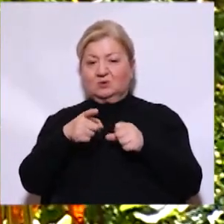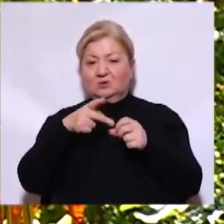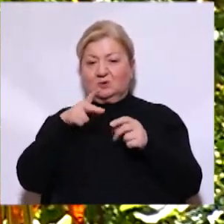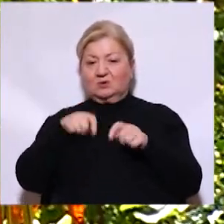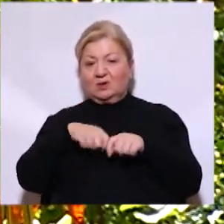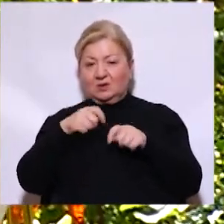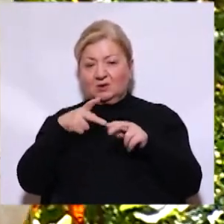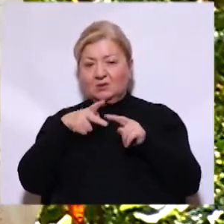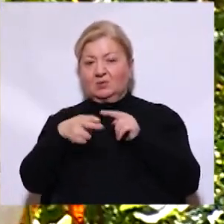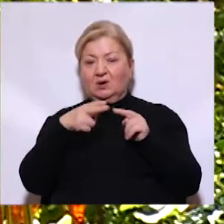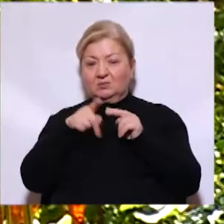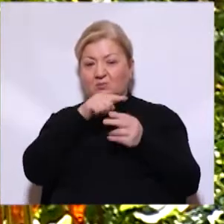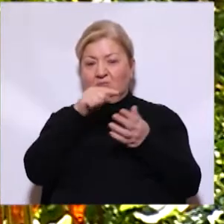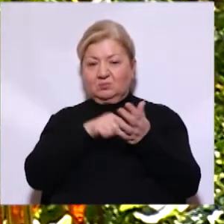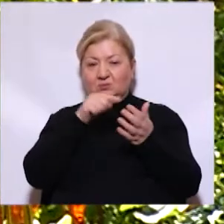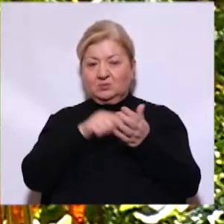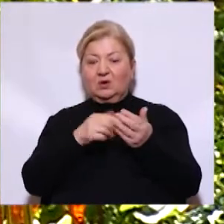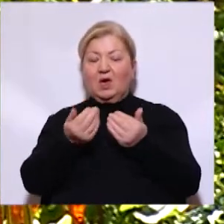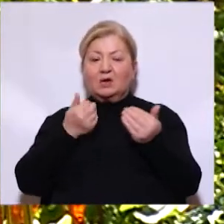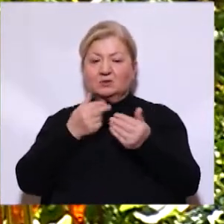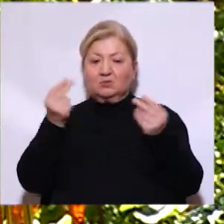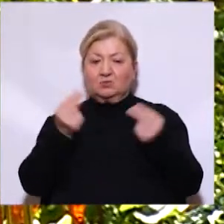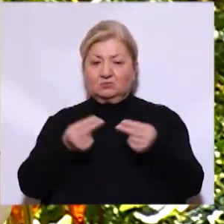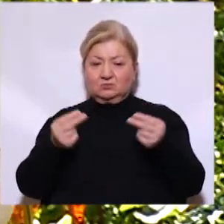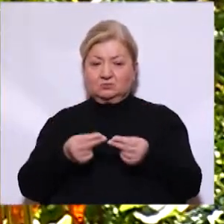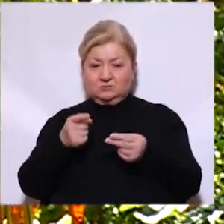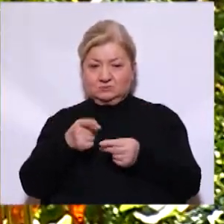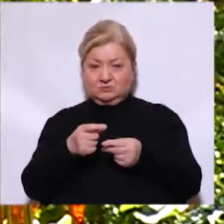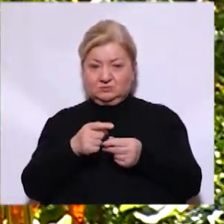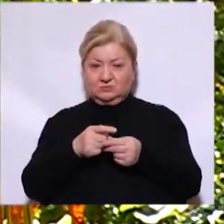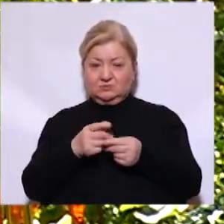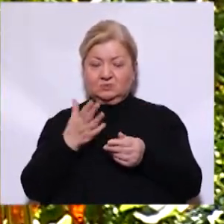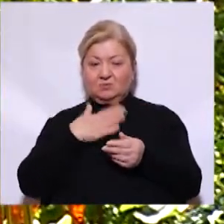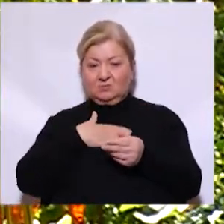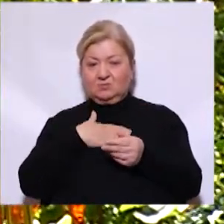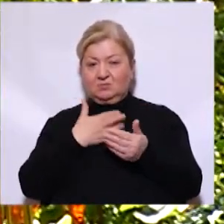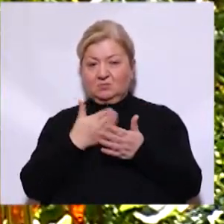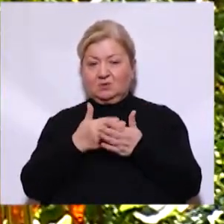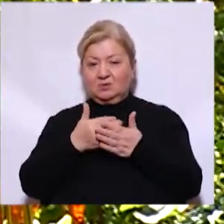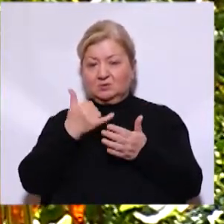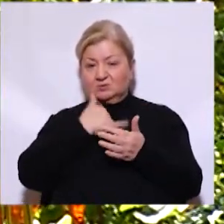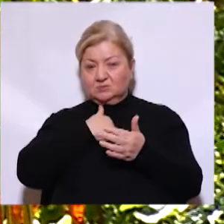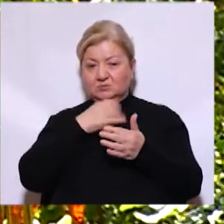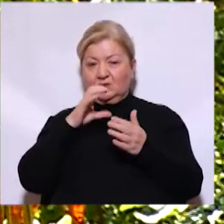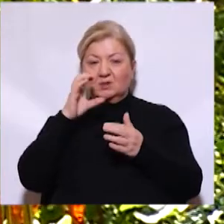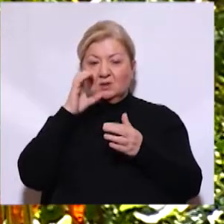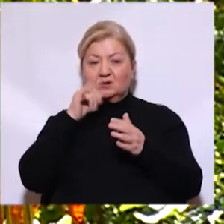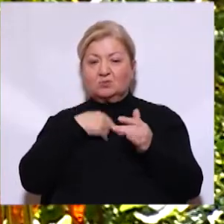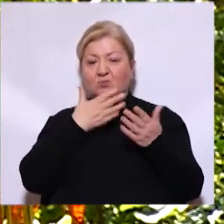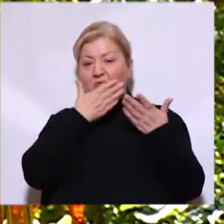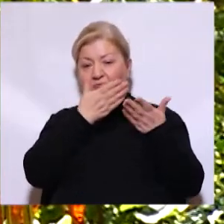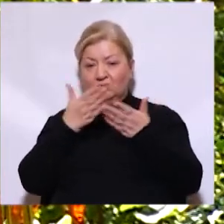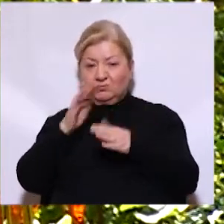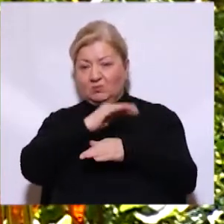პრობლემური საკითხები, ხო? და შემდეგ უკვე ადრეული ქორწინება. ადრეული ქორწინება სხვა შორის აი ჩემთან კლასში რო ვიკითხე,